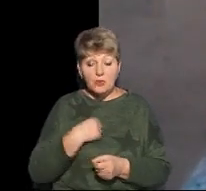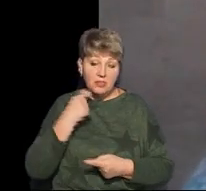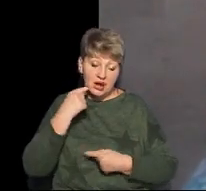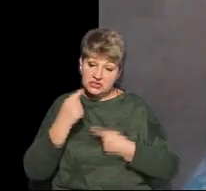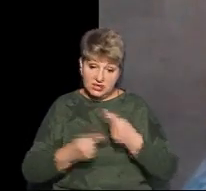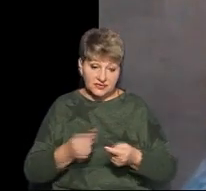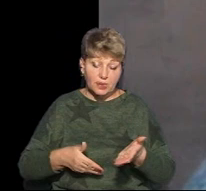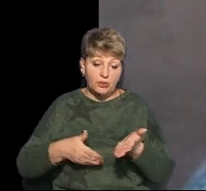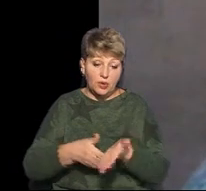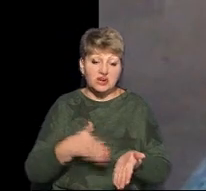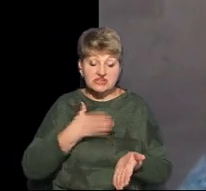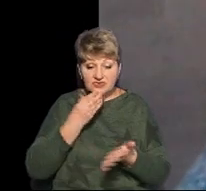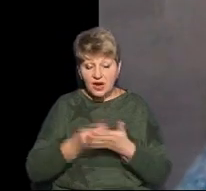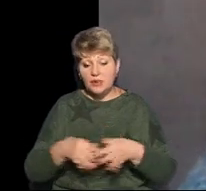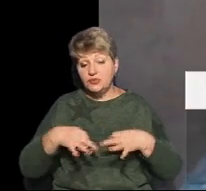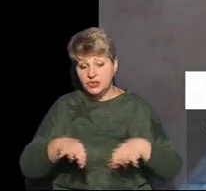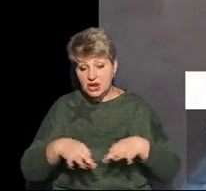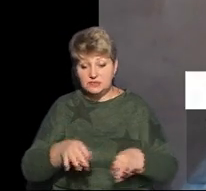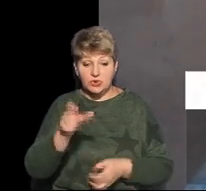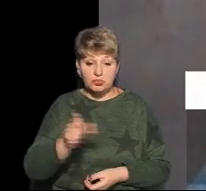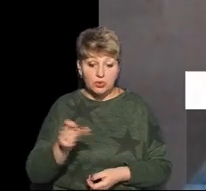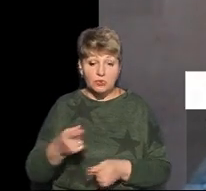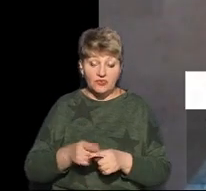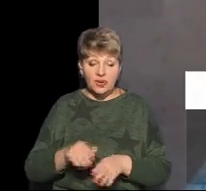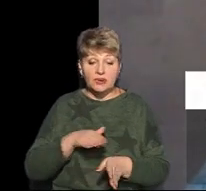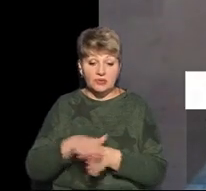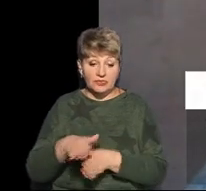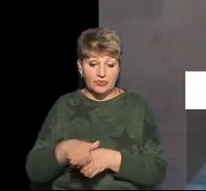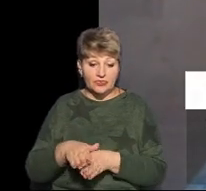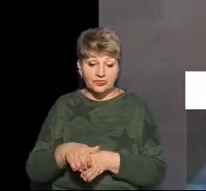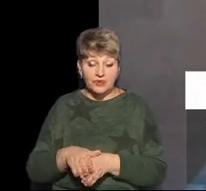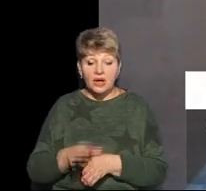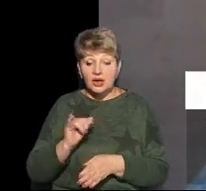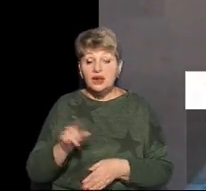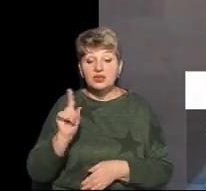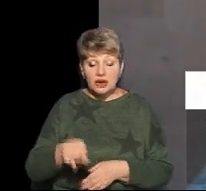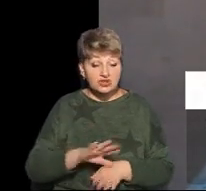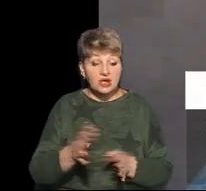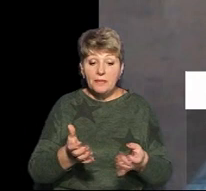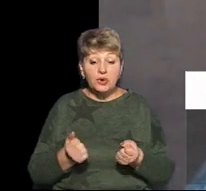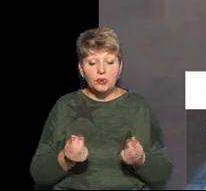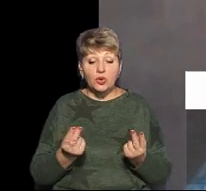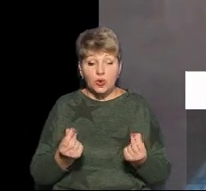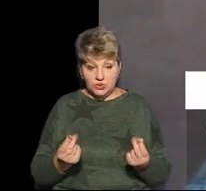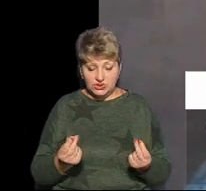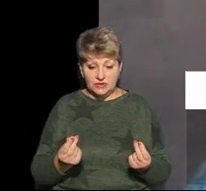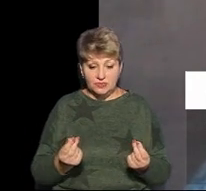завжди допомагаємо своїм транспортом, людьми в цьому процесі. І, до речі, навіть не беремо за це гроші